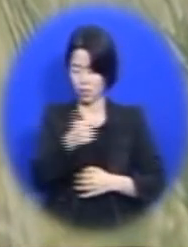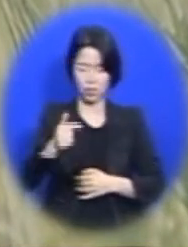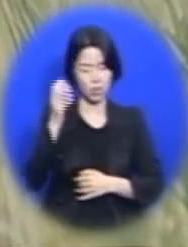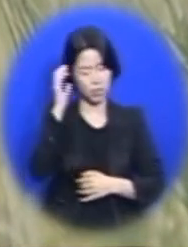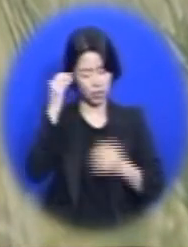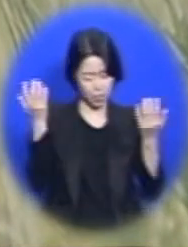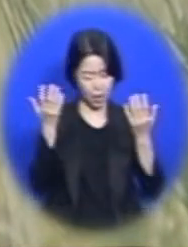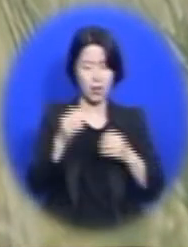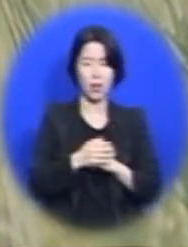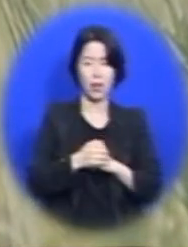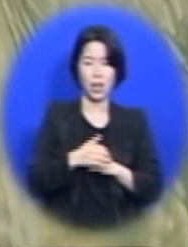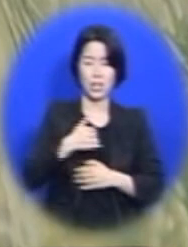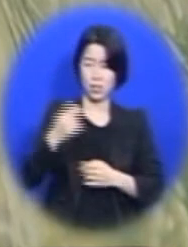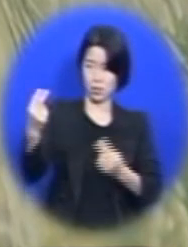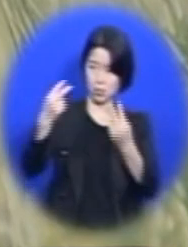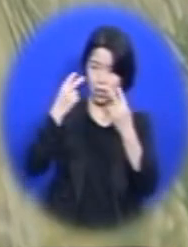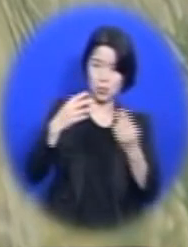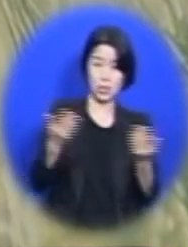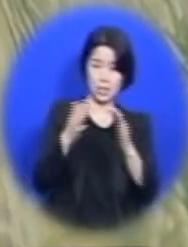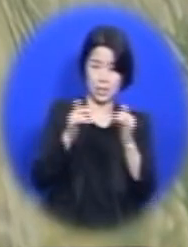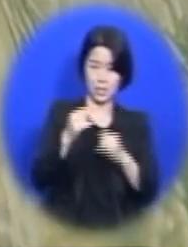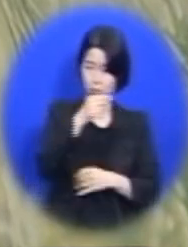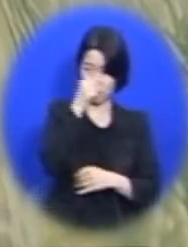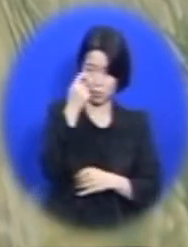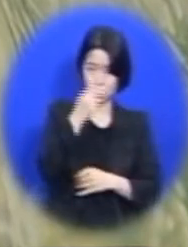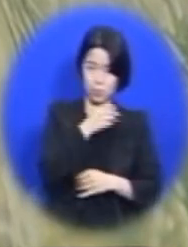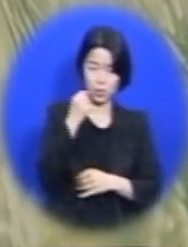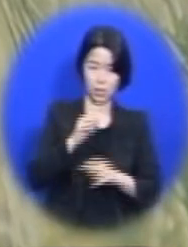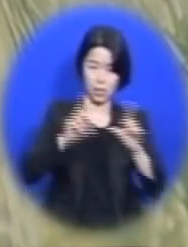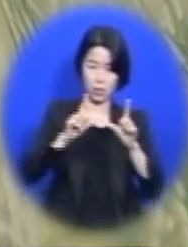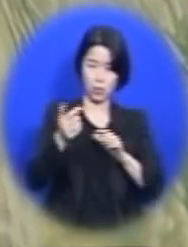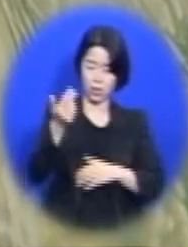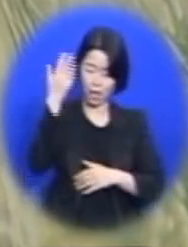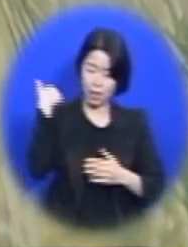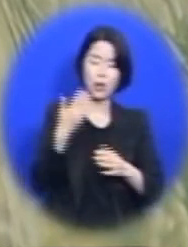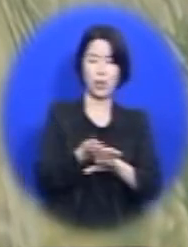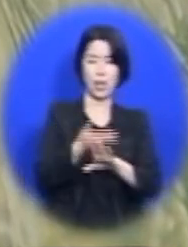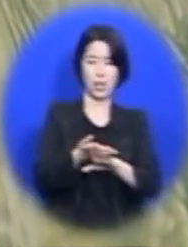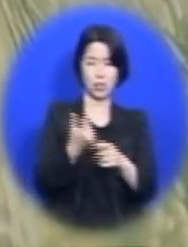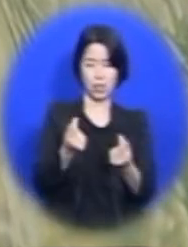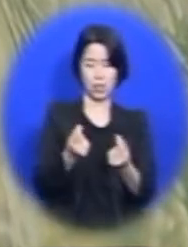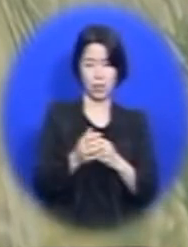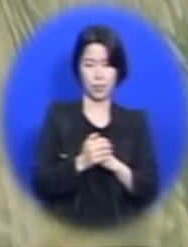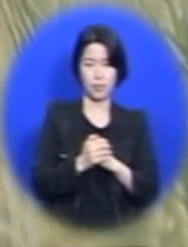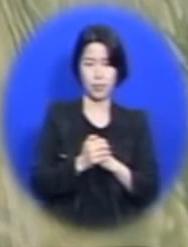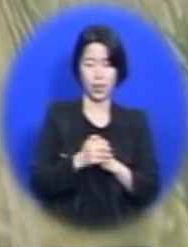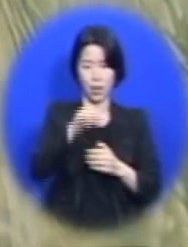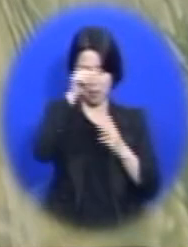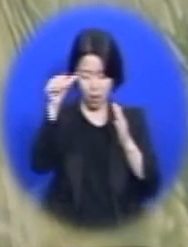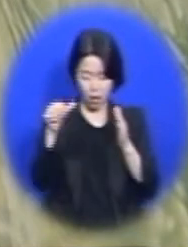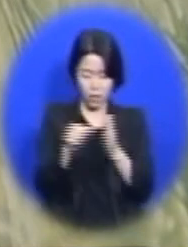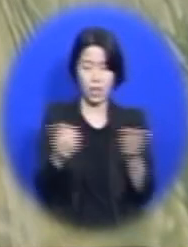고통이었습니다. 저를 바라보는 직원들의 눈빛과 태도도 전과는 달라진 것 같았습니다. 평생을